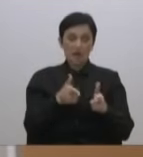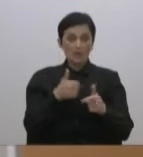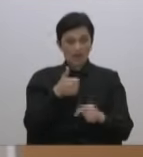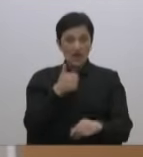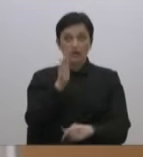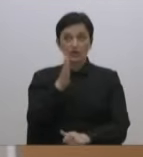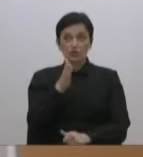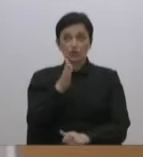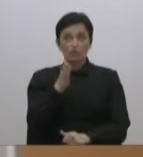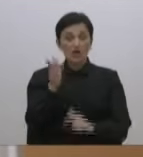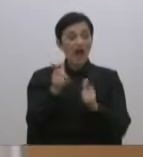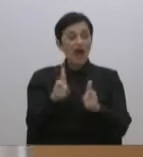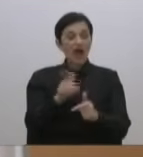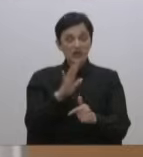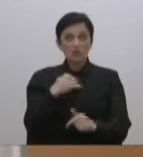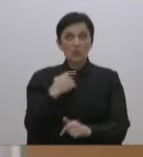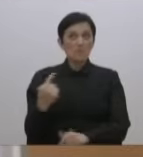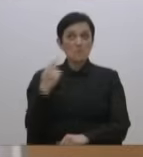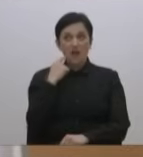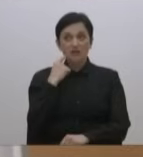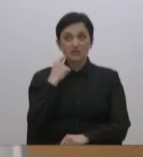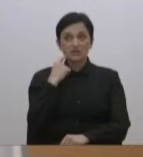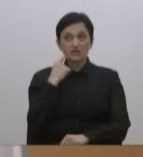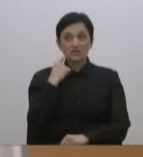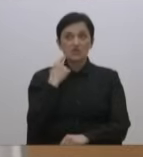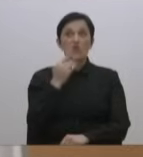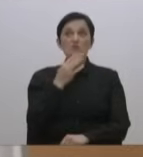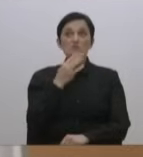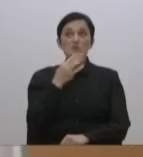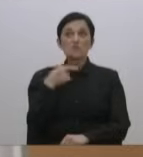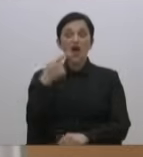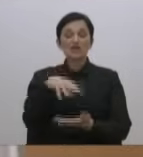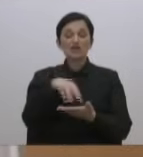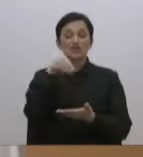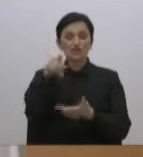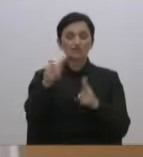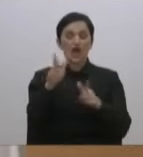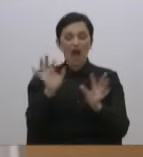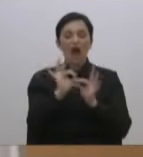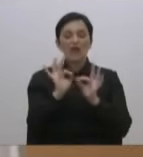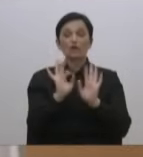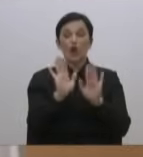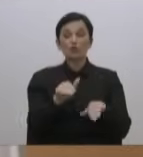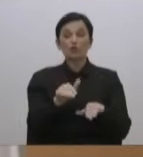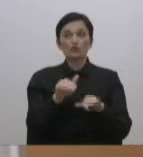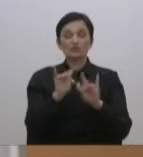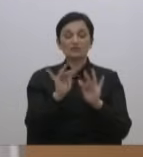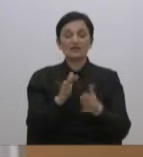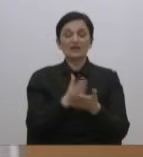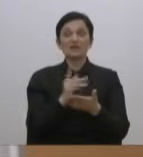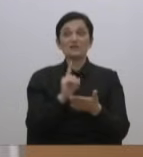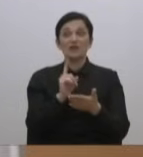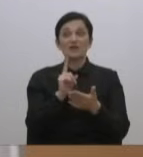კარგი იქნებოდა, რომ არ დამეთანხმეთ მეწყინა და მერე დაეთანხმეთ გიჟს, არაუშავს. მაგრამ საქმე ის არის,